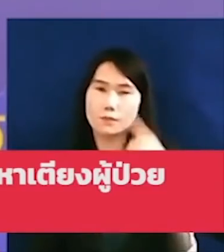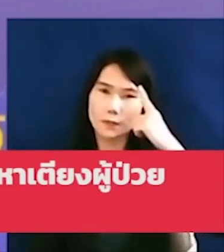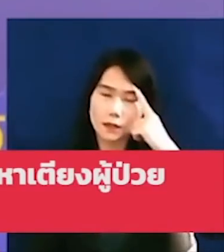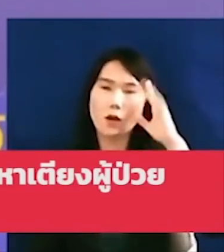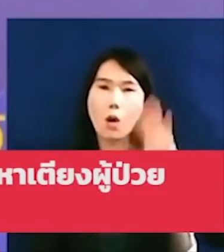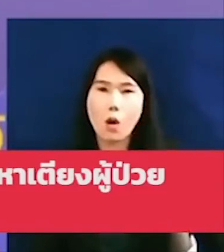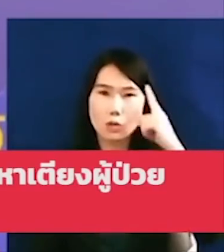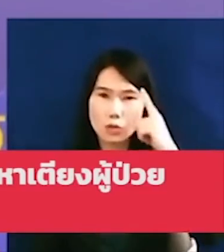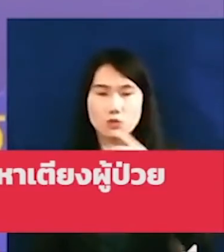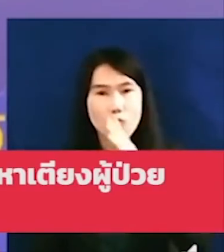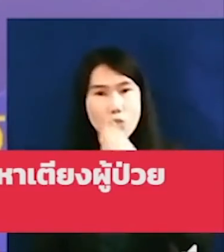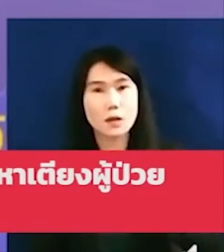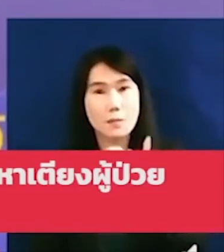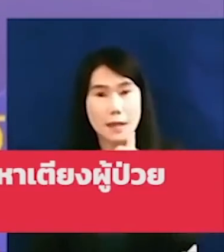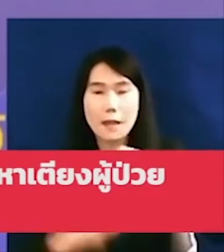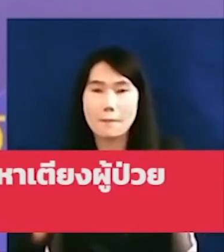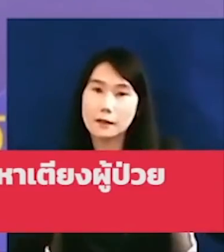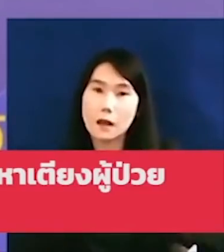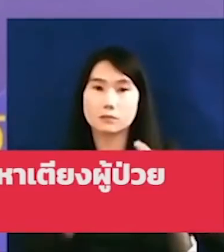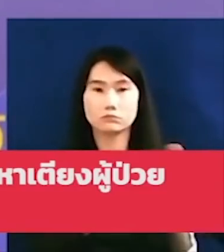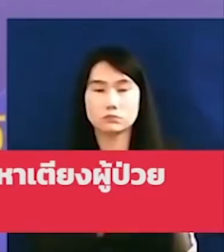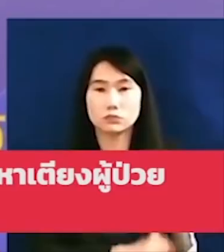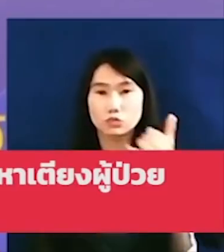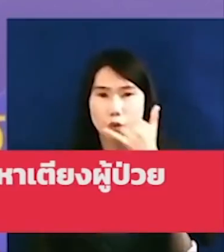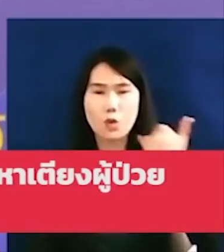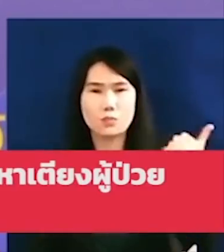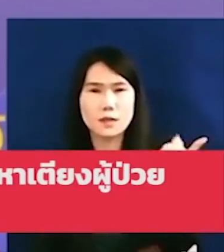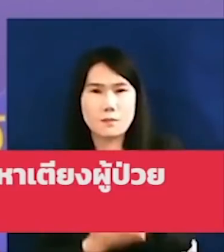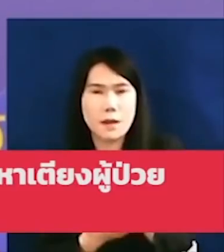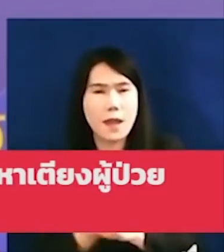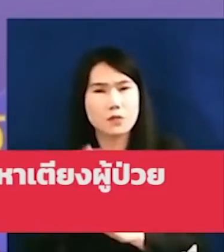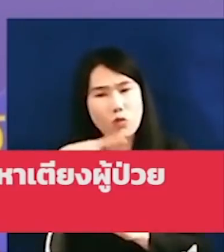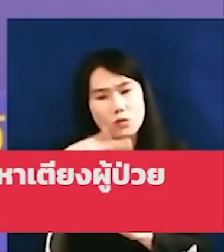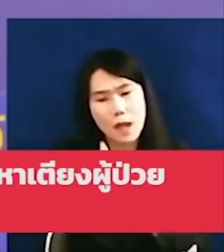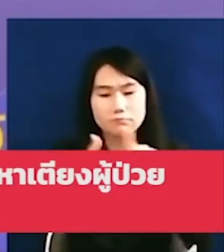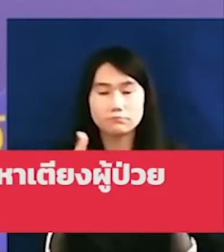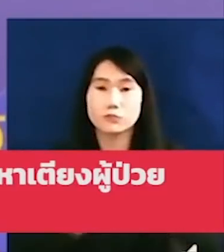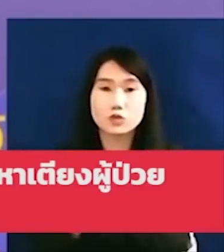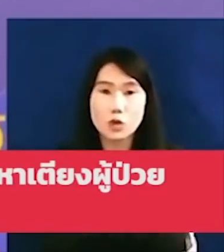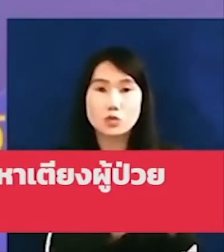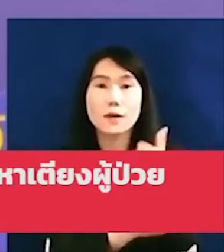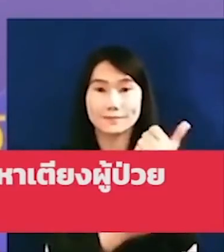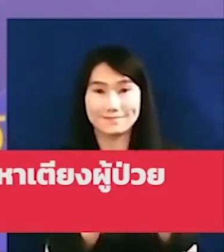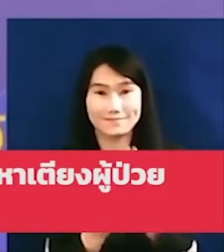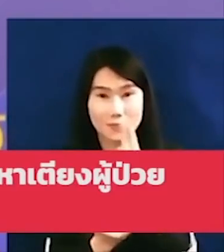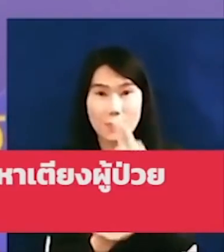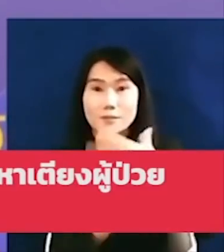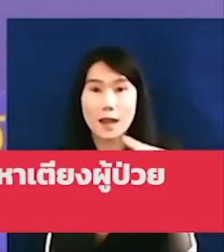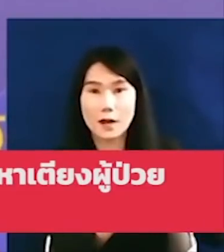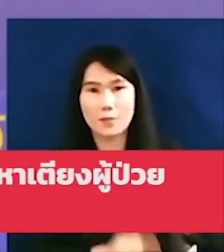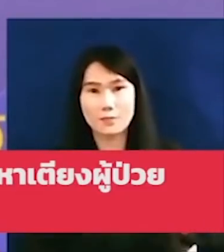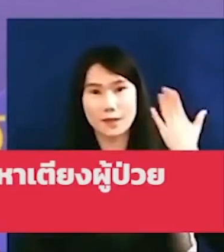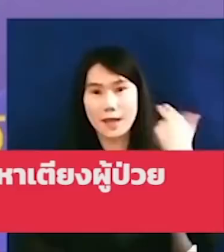ไม่มากไม่มีโรคร่วมจะส่งดูแลในโรงพยาบาลสนามหรือหอผู้ป่วยเฉพาะกิจค่ะส่วนสีเหลื